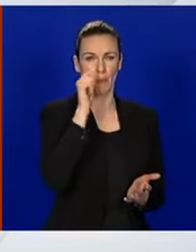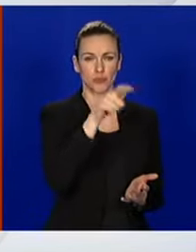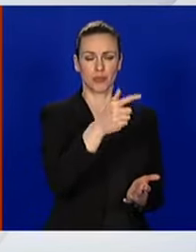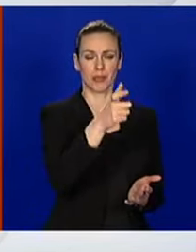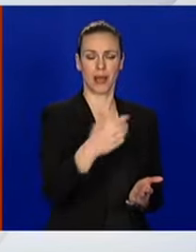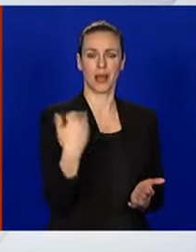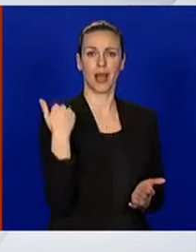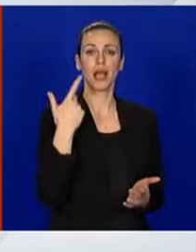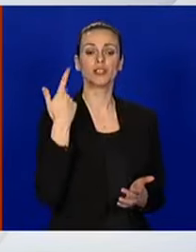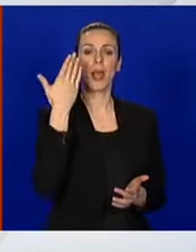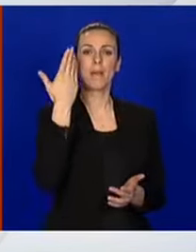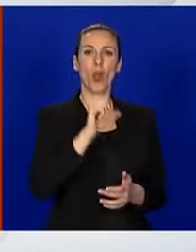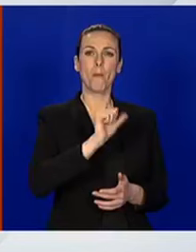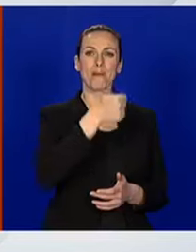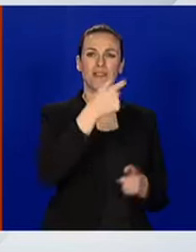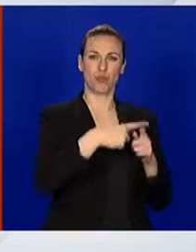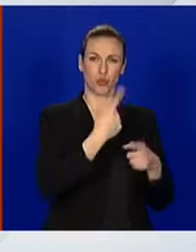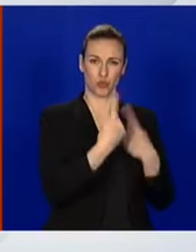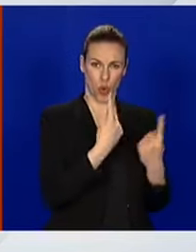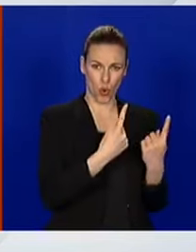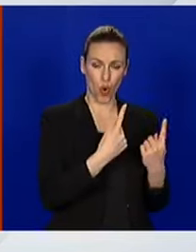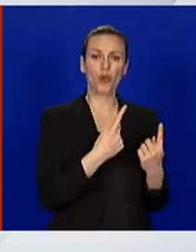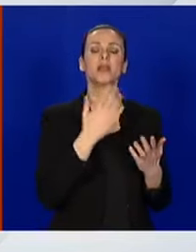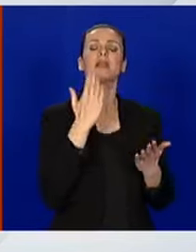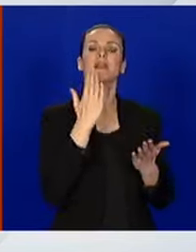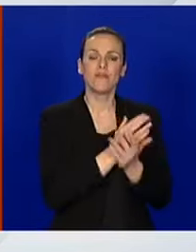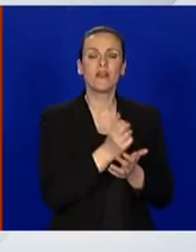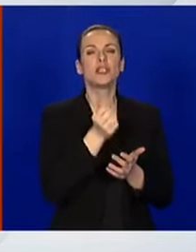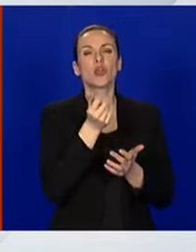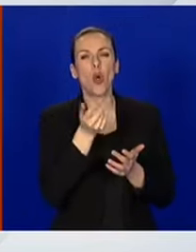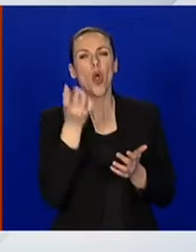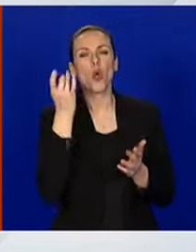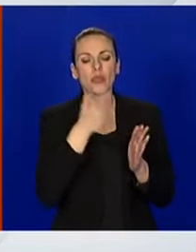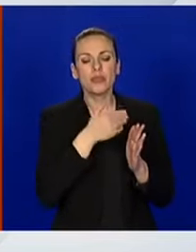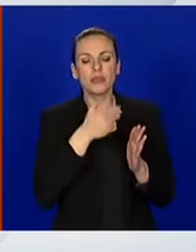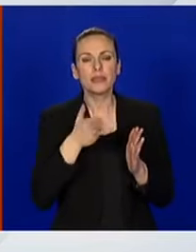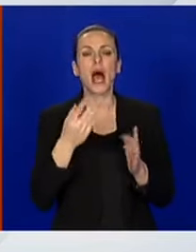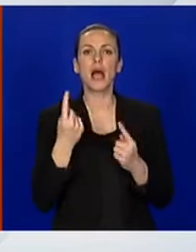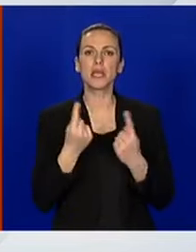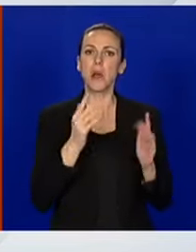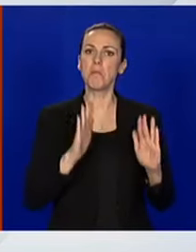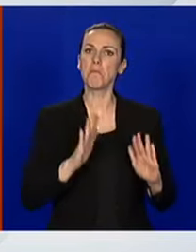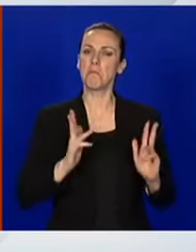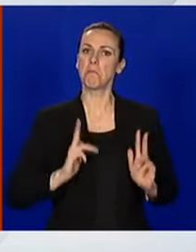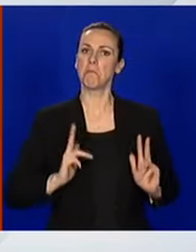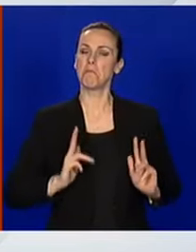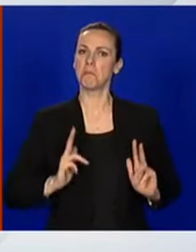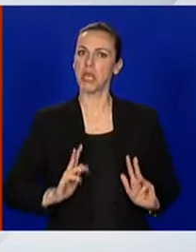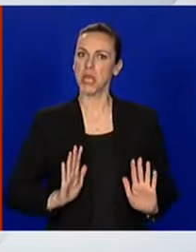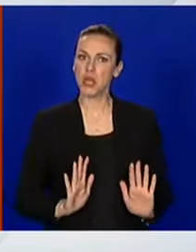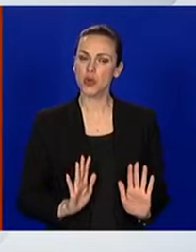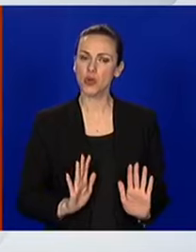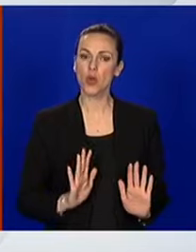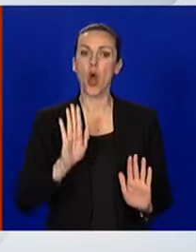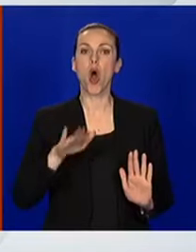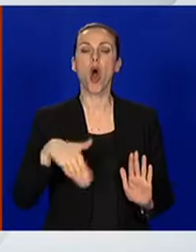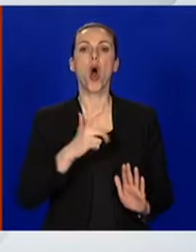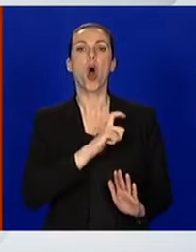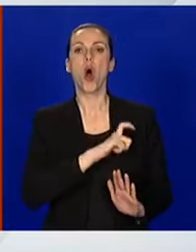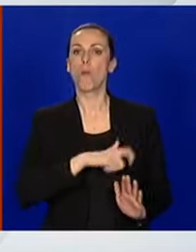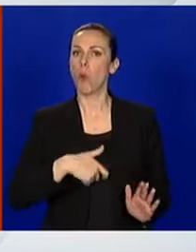onog prvog događaja je bilo već nekoliko dana se situacija smirila. Policija